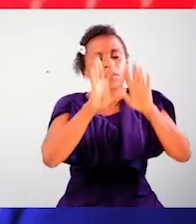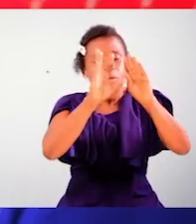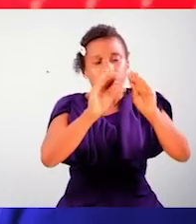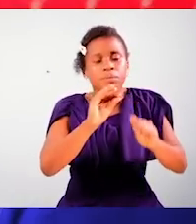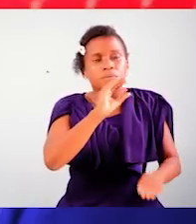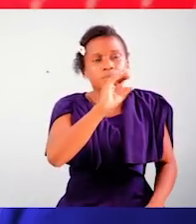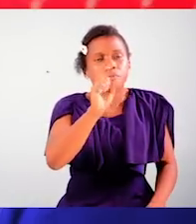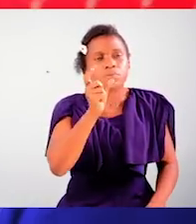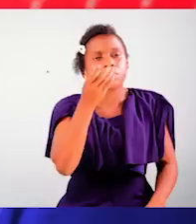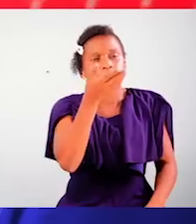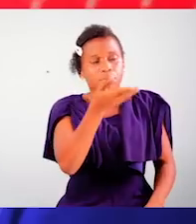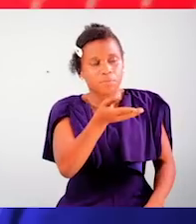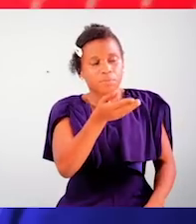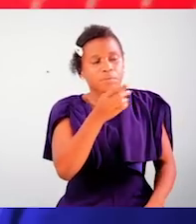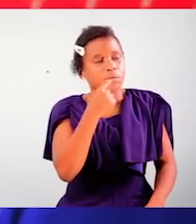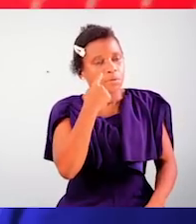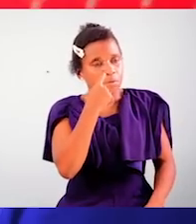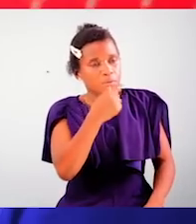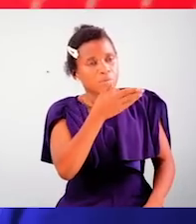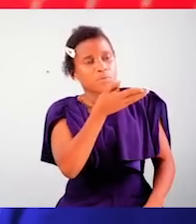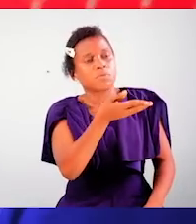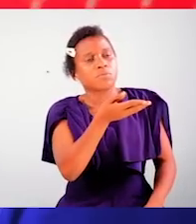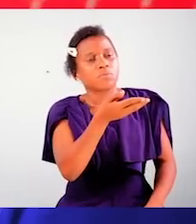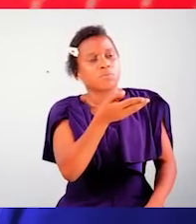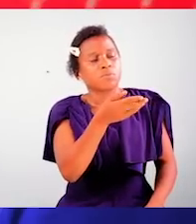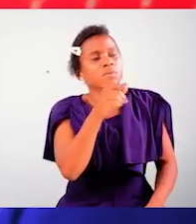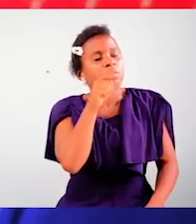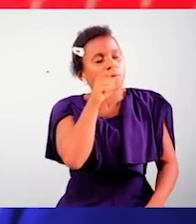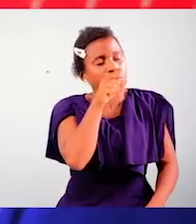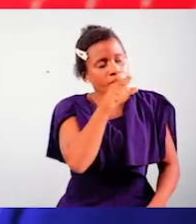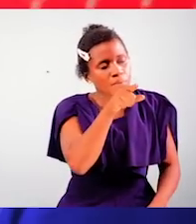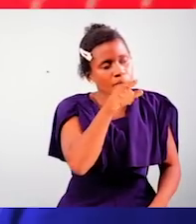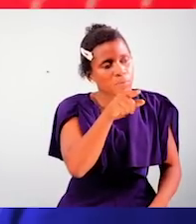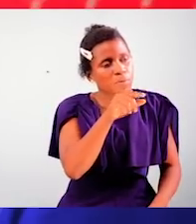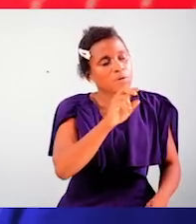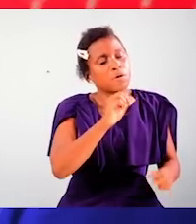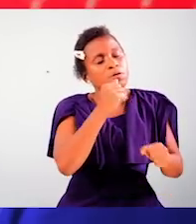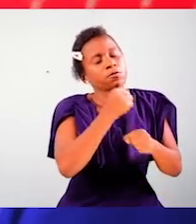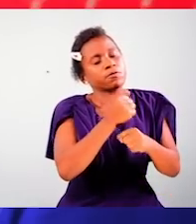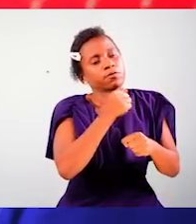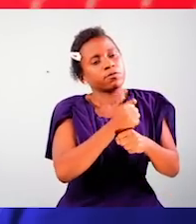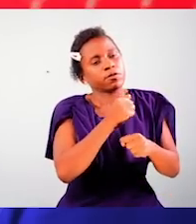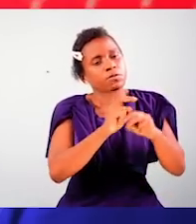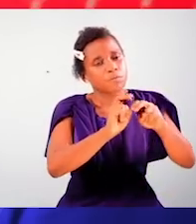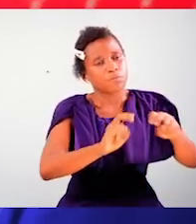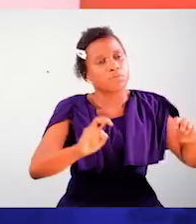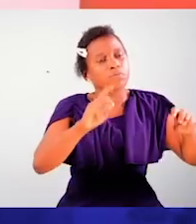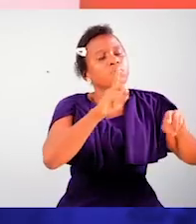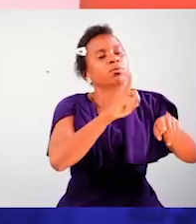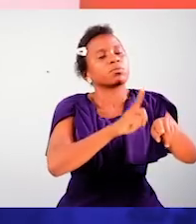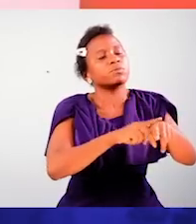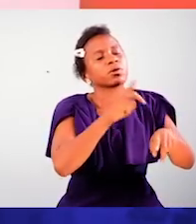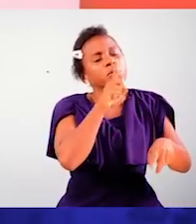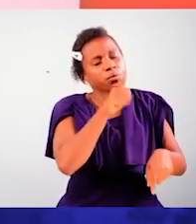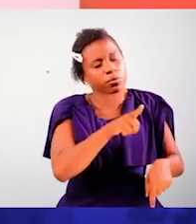tu amala na wewe uende ufanye uchunguzi kama ambavyo amefanya yeye kwa muda aliyotumia yeye, na wewe uje na ripoti